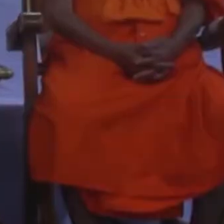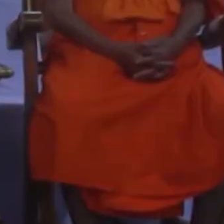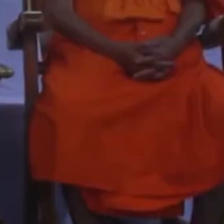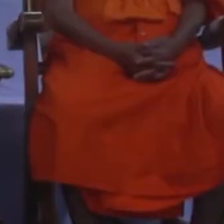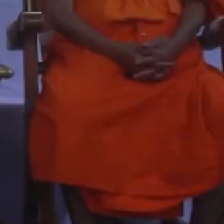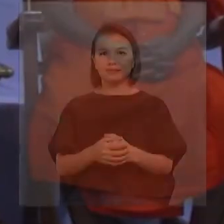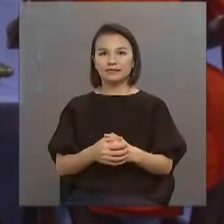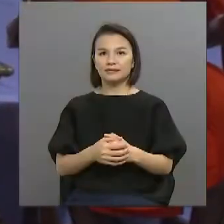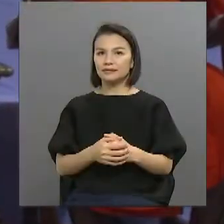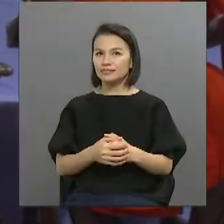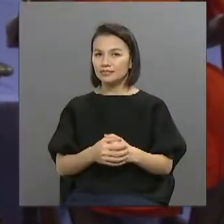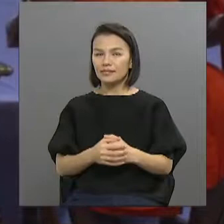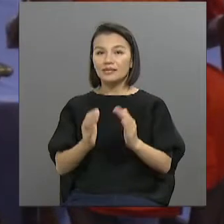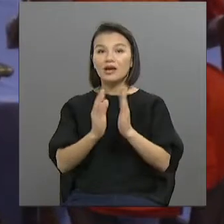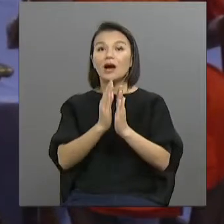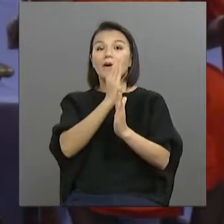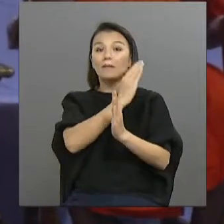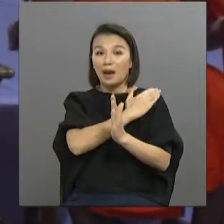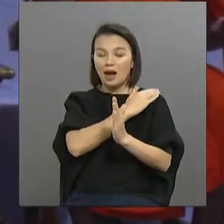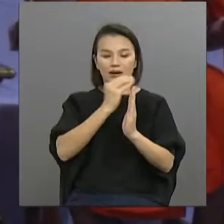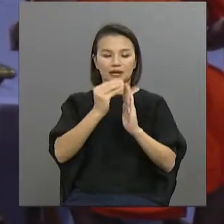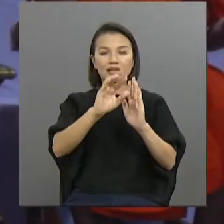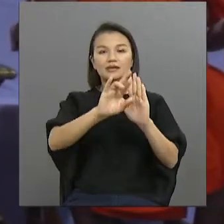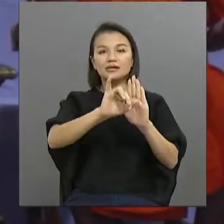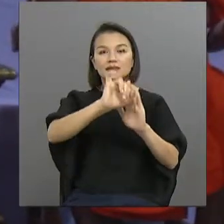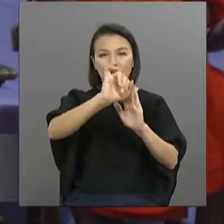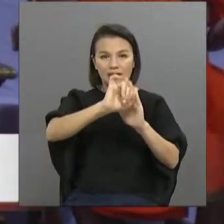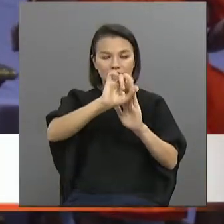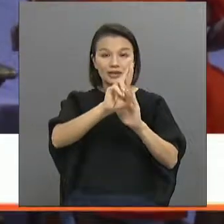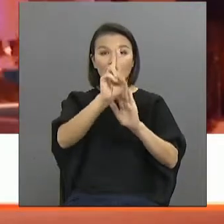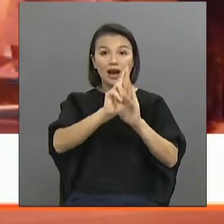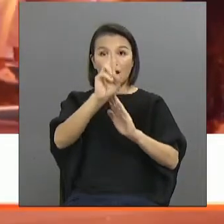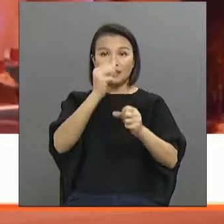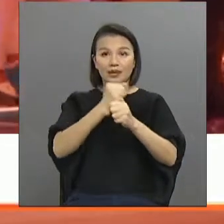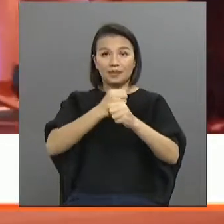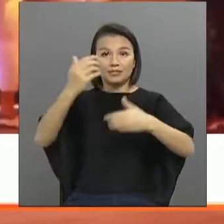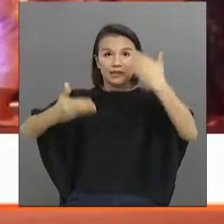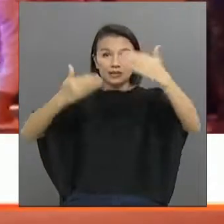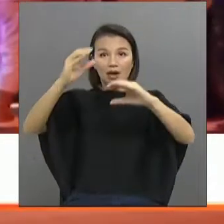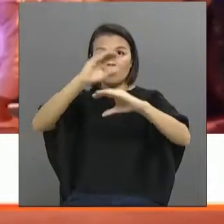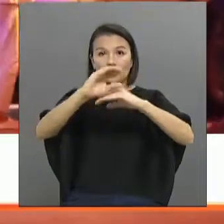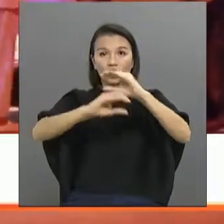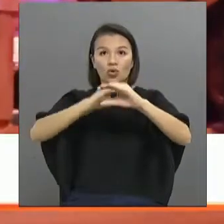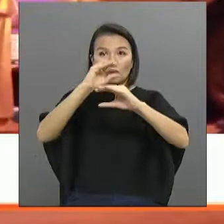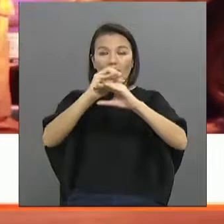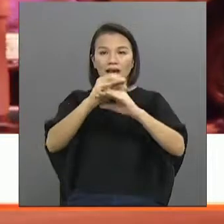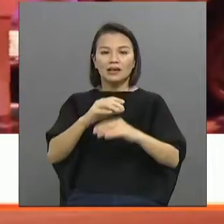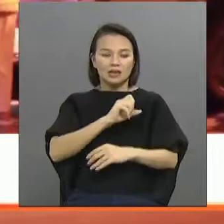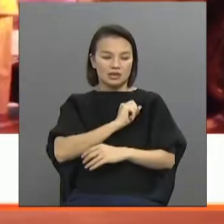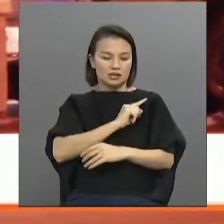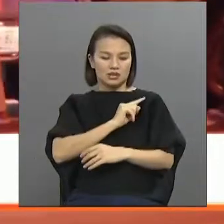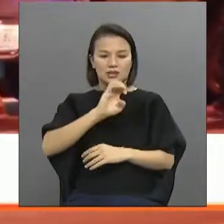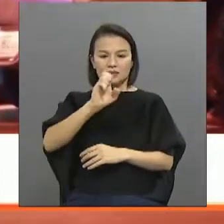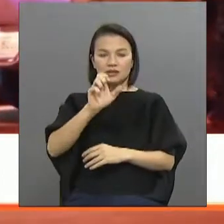คณะสงฆ์อำเภอเวียงป่าเป้าจังหวัดเชียงรายได้ร่วมกันจัดกิจกรรมโครงการศีล5สัญจรบวรร่ว